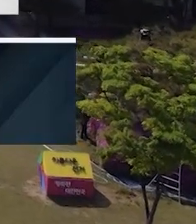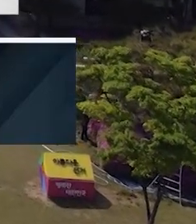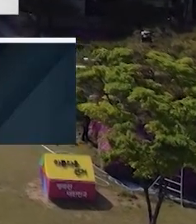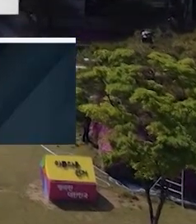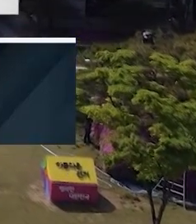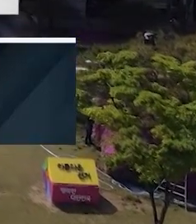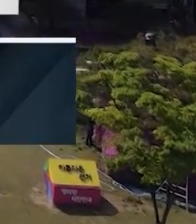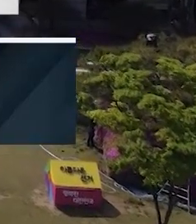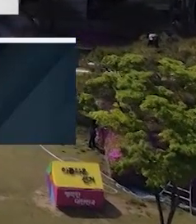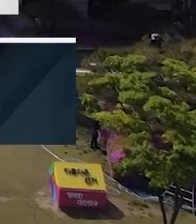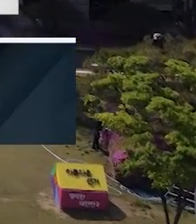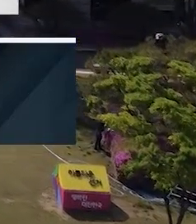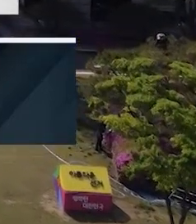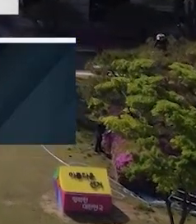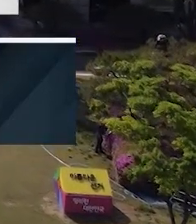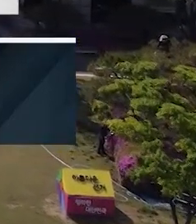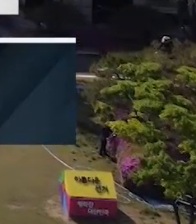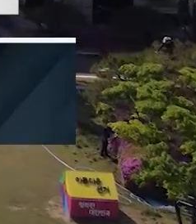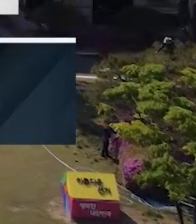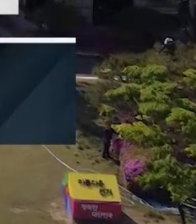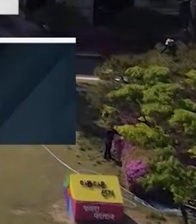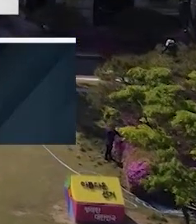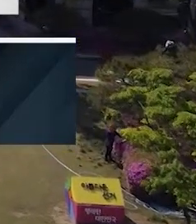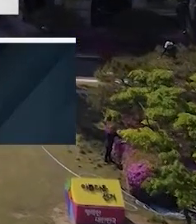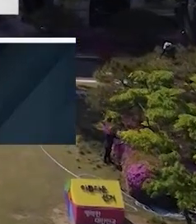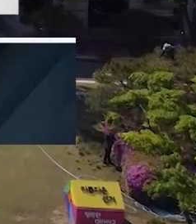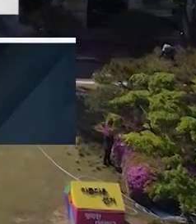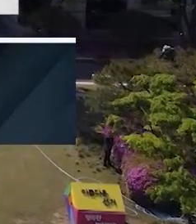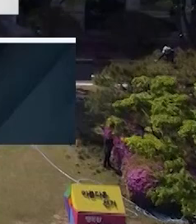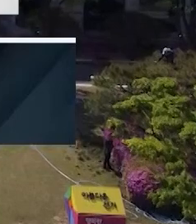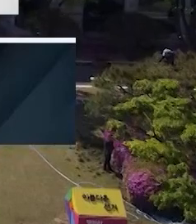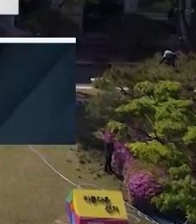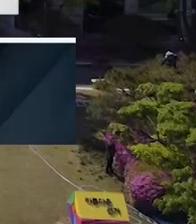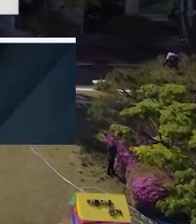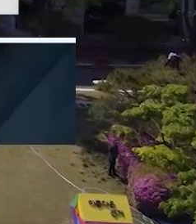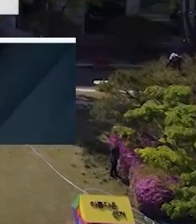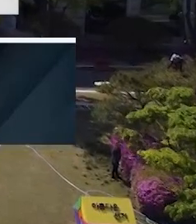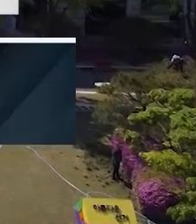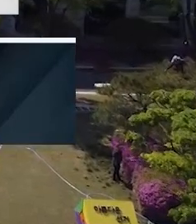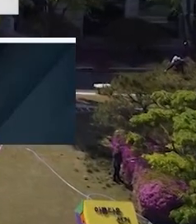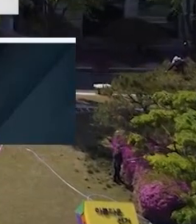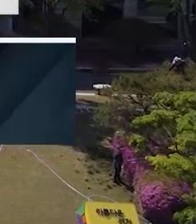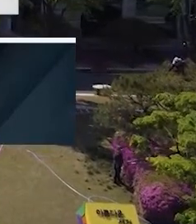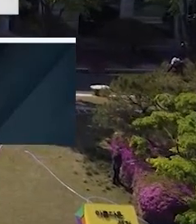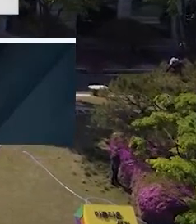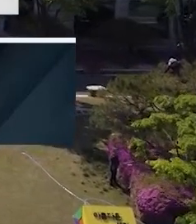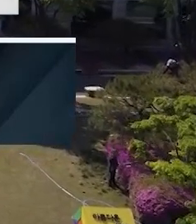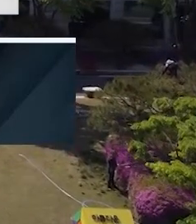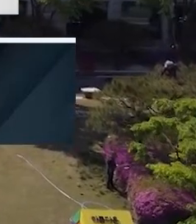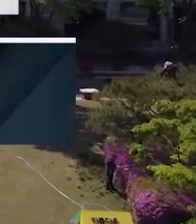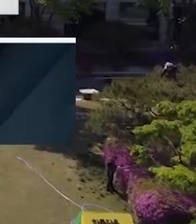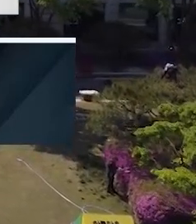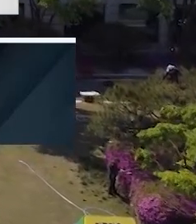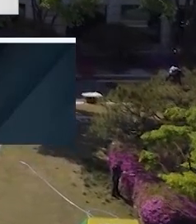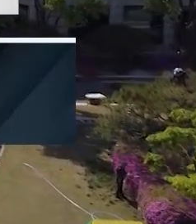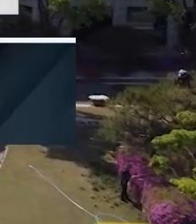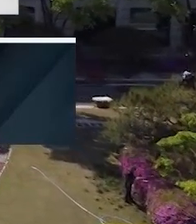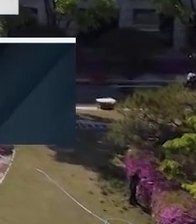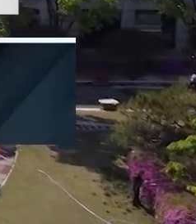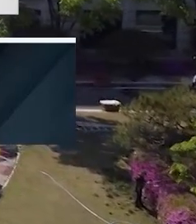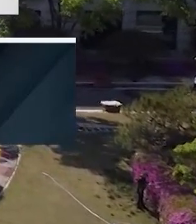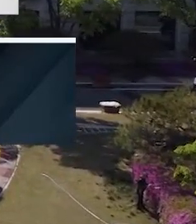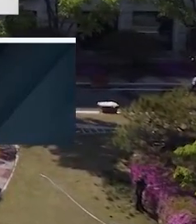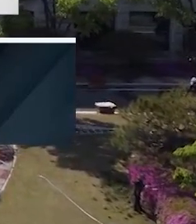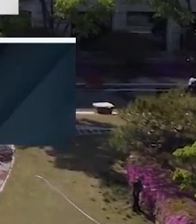제공합니다. 사전투표소 찾기 서비스는 중앙선관위 홈페이지와 네이버, 다음 등의 포털 사이트에서 검색하면 자신의 위치와